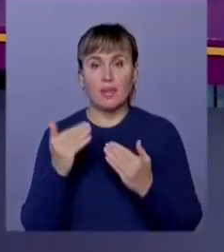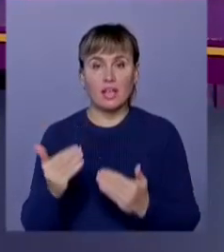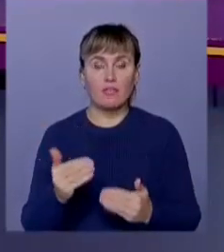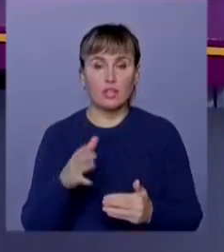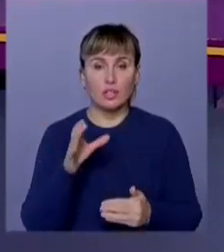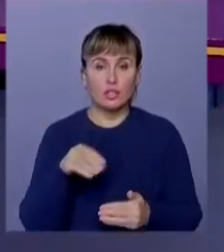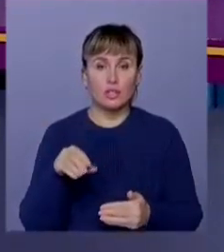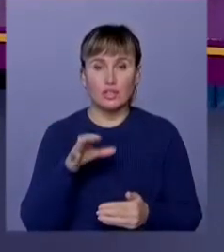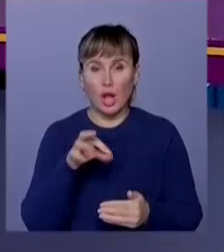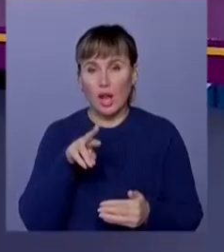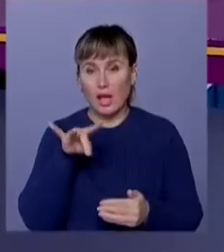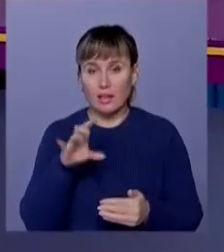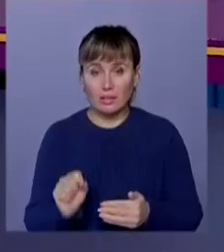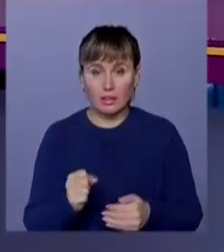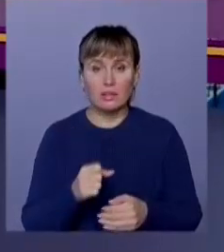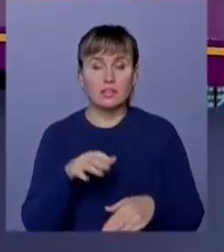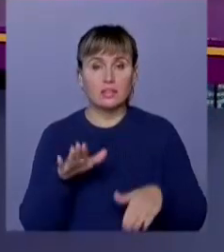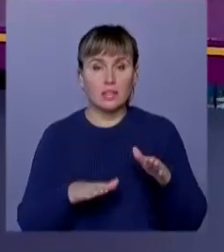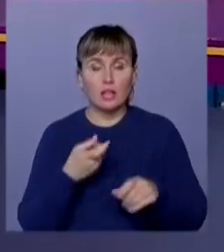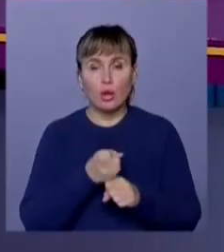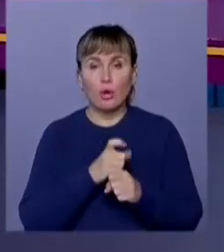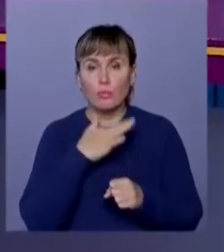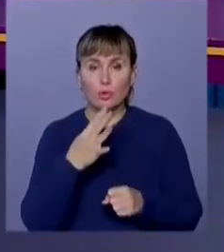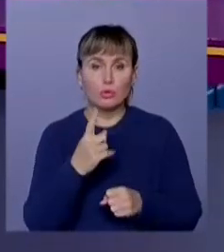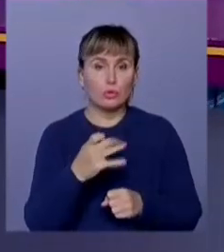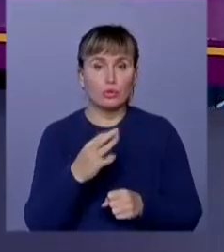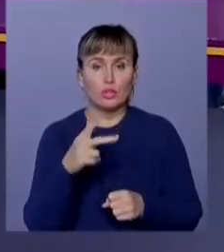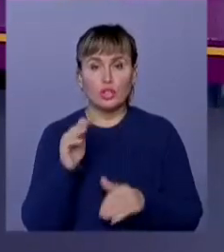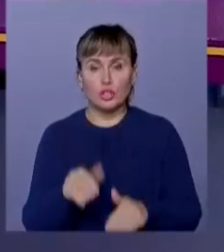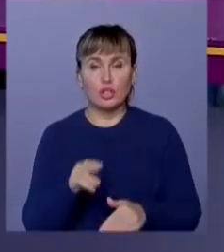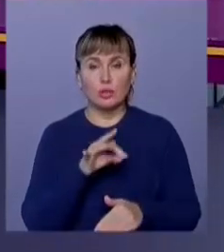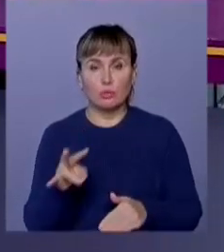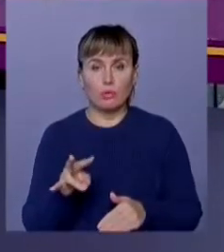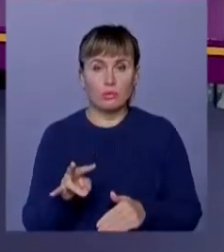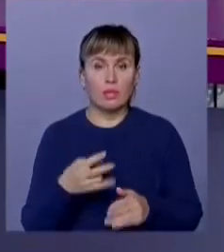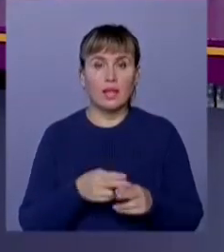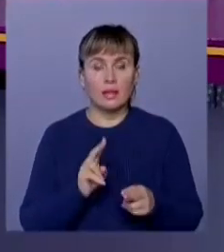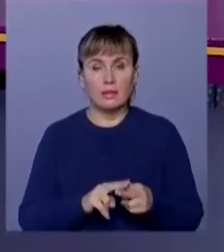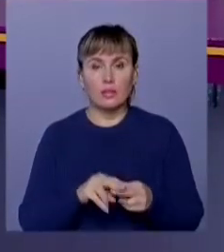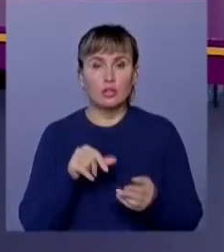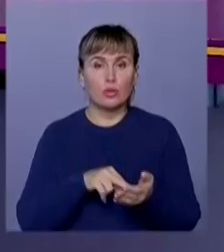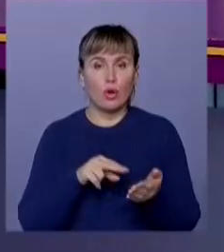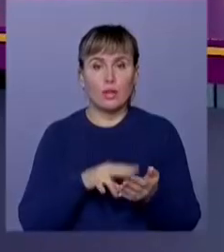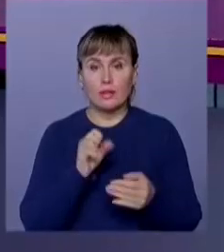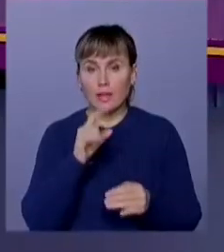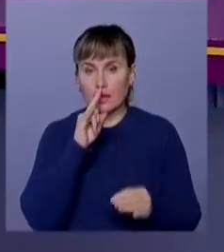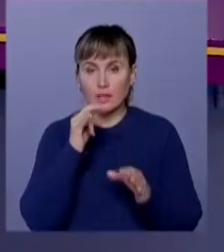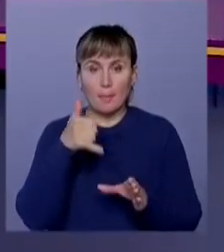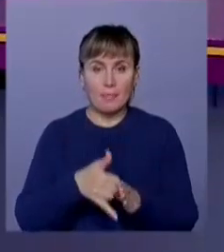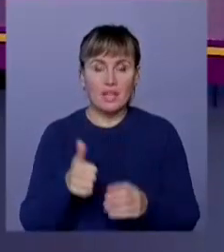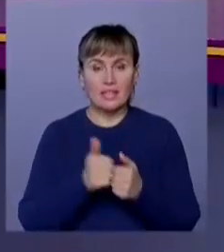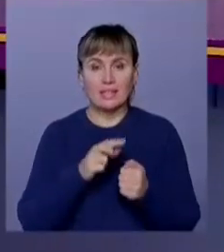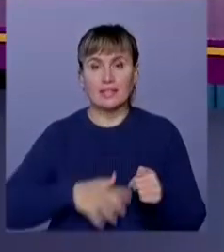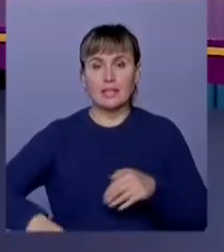солярки на складах достаточно 143 тысячи тонны. Не устраивает другое – диспаритет розничных цен на заправках с соседними